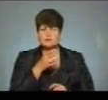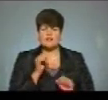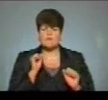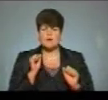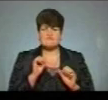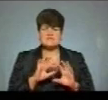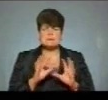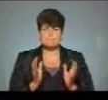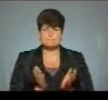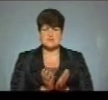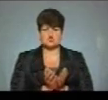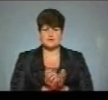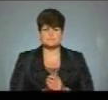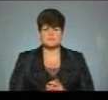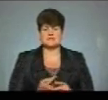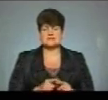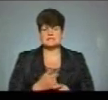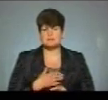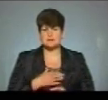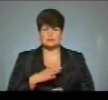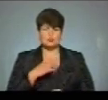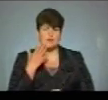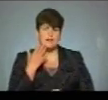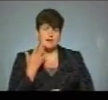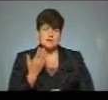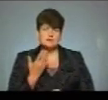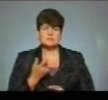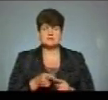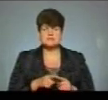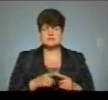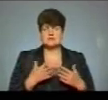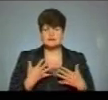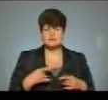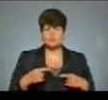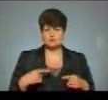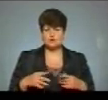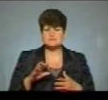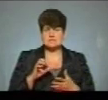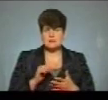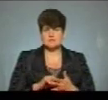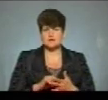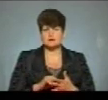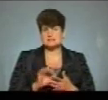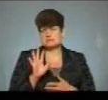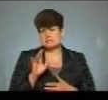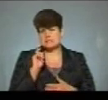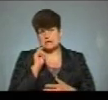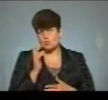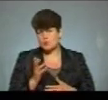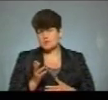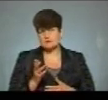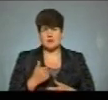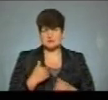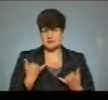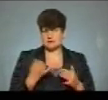з м'ячем. Це для мене було дуже легко, бо цим я вже футболом займаюся з 5 років, а